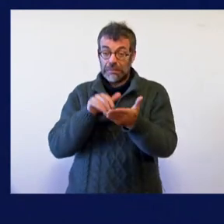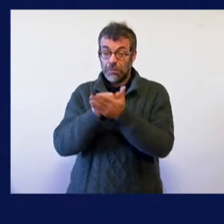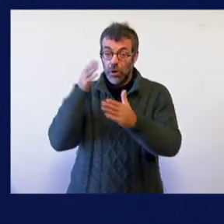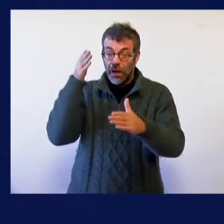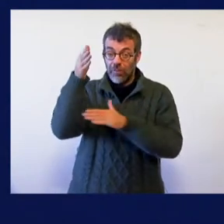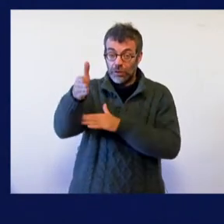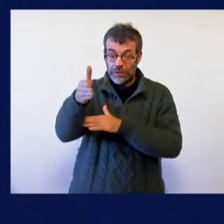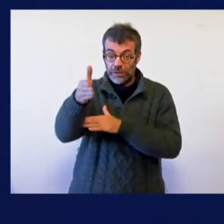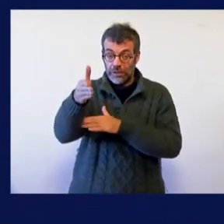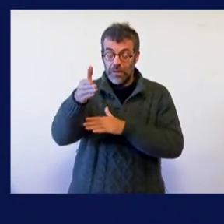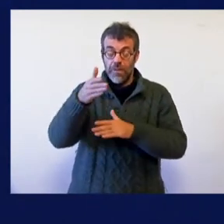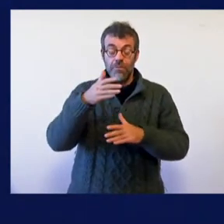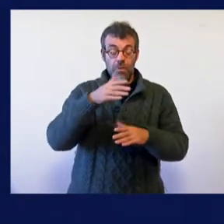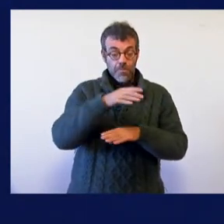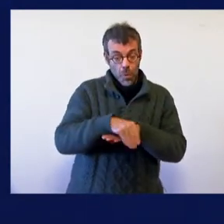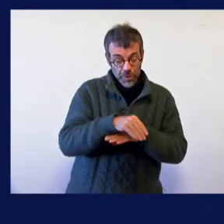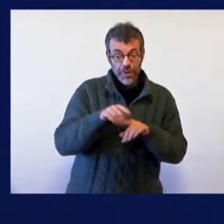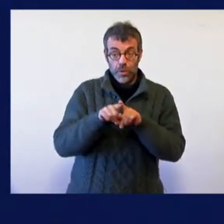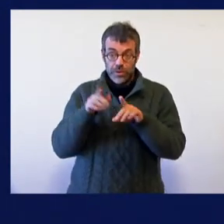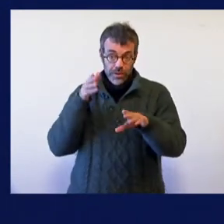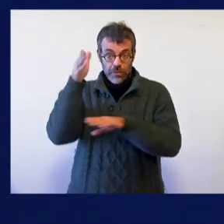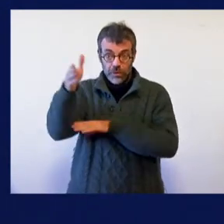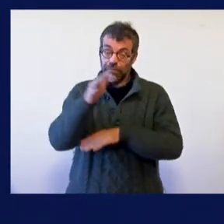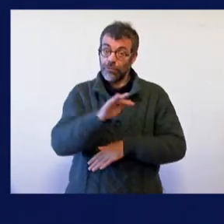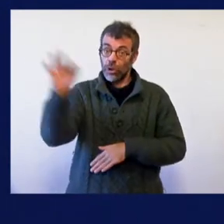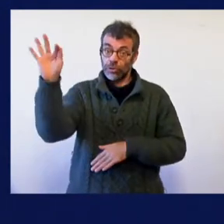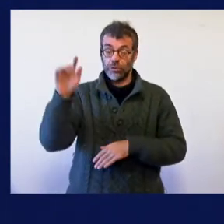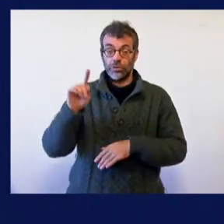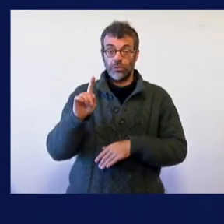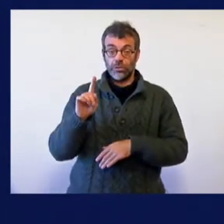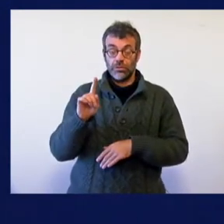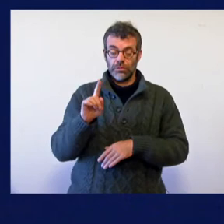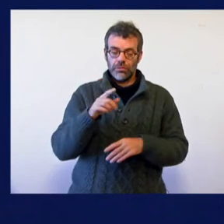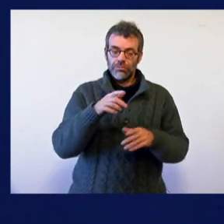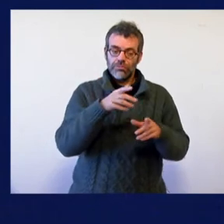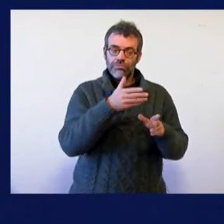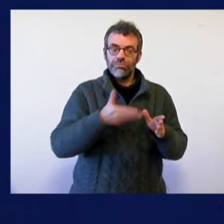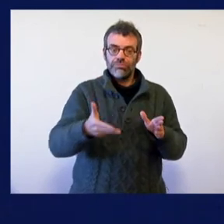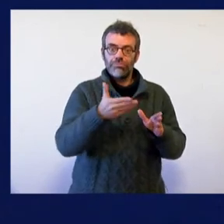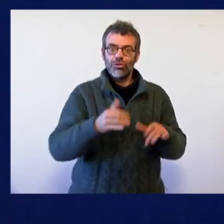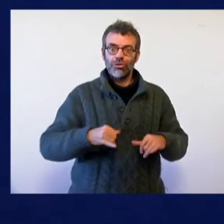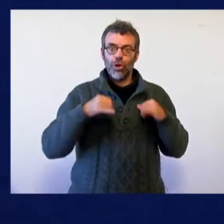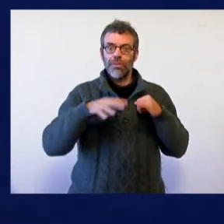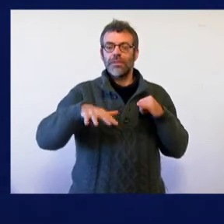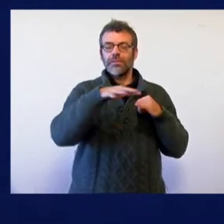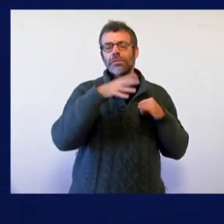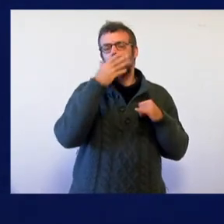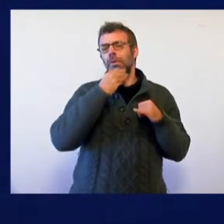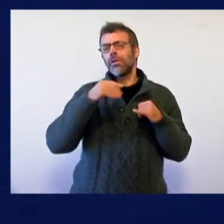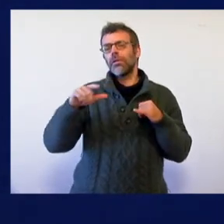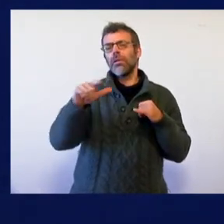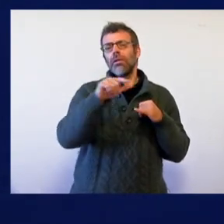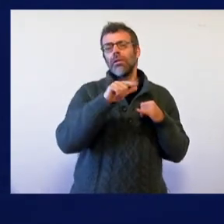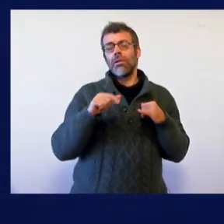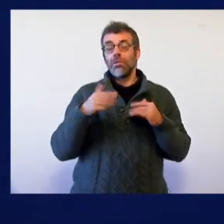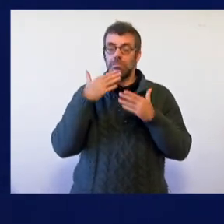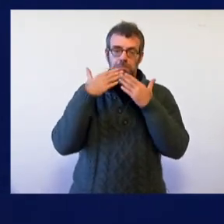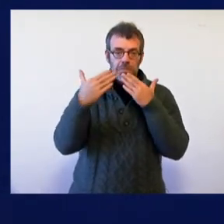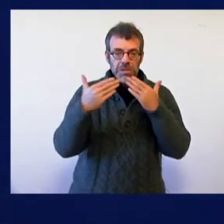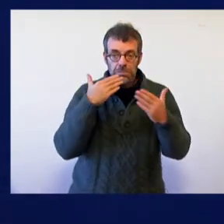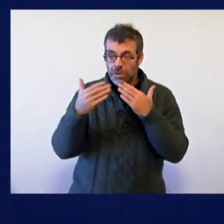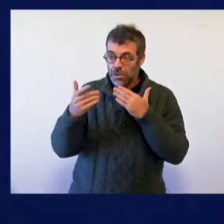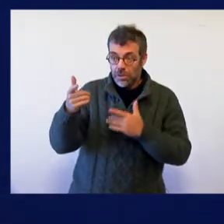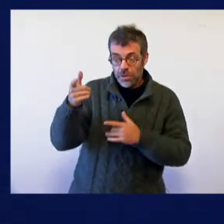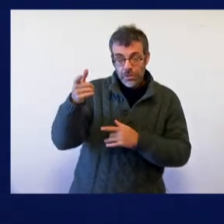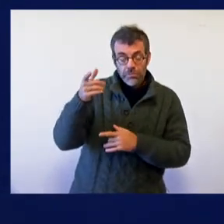aussi de la France. Et nous avons une belle jeunesse et nous devons nous en préoccuper. Donc je voulais vous remercier pour tout ce que vous avez dit. Et je